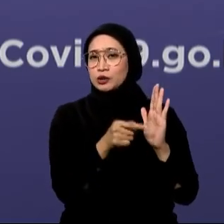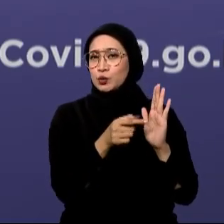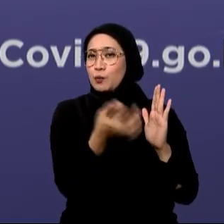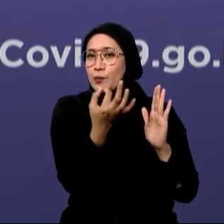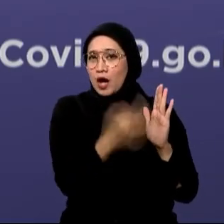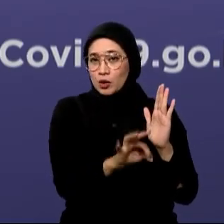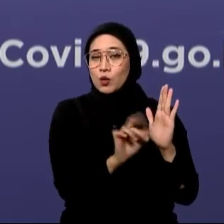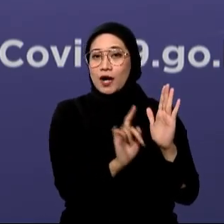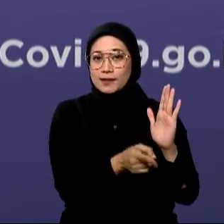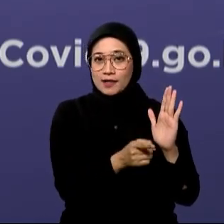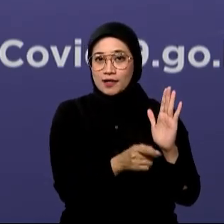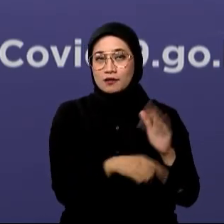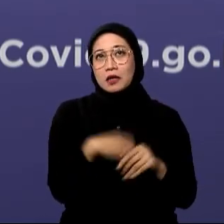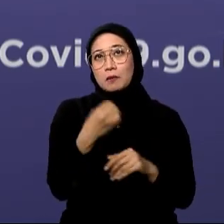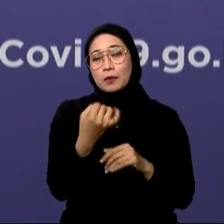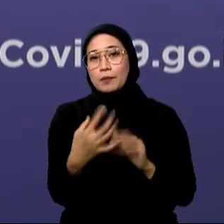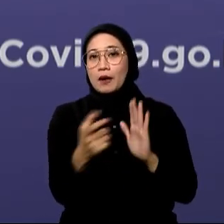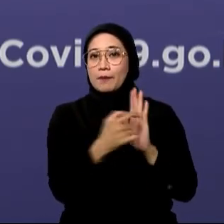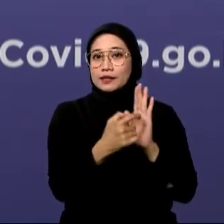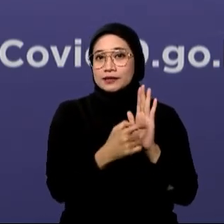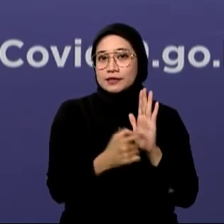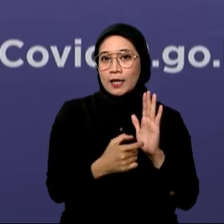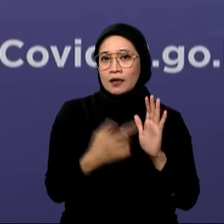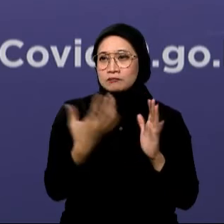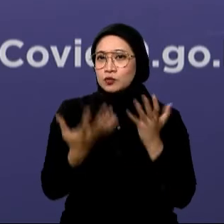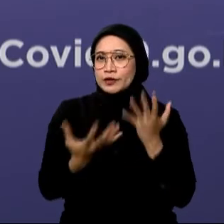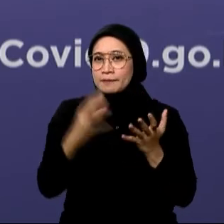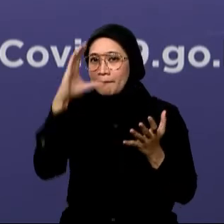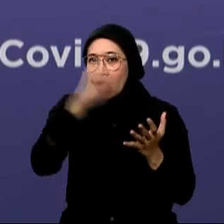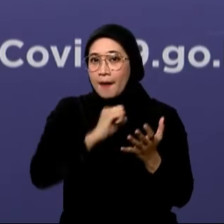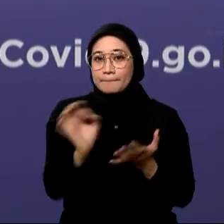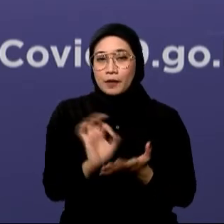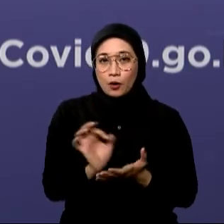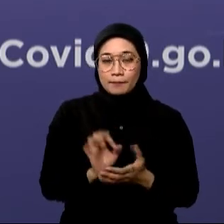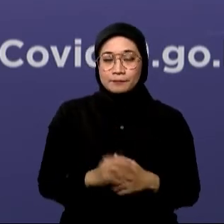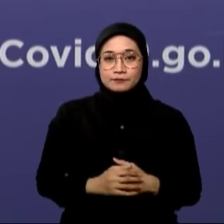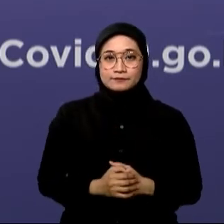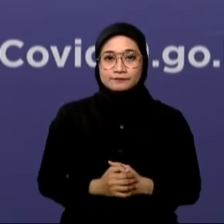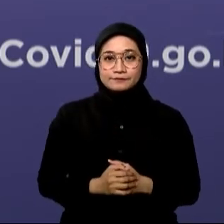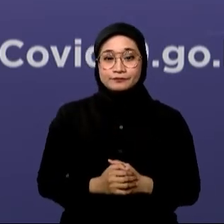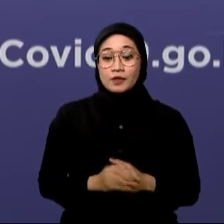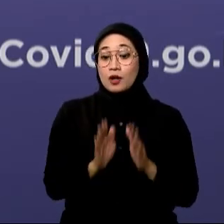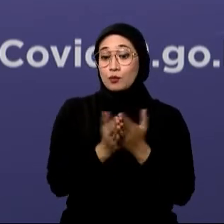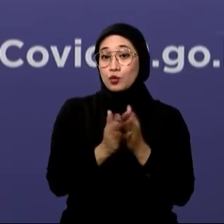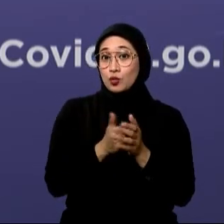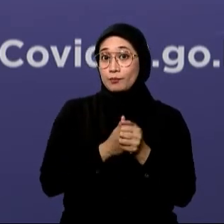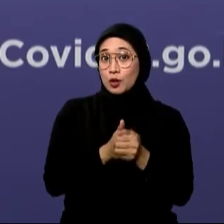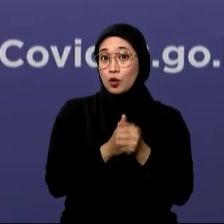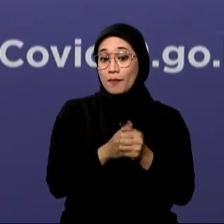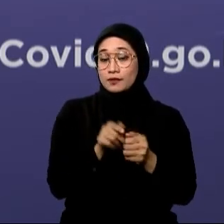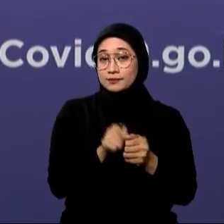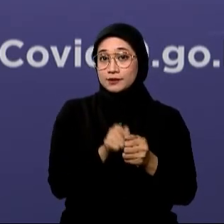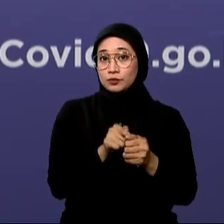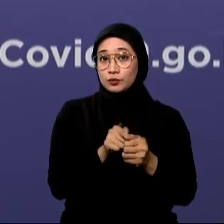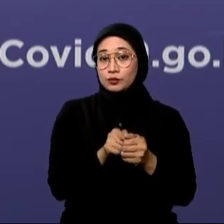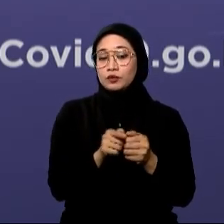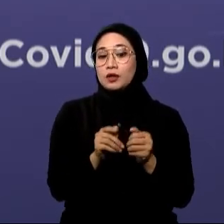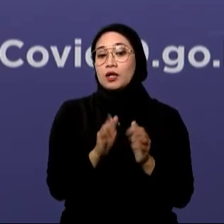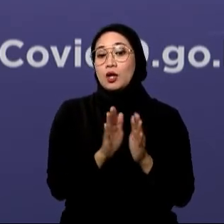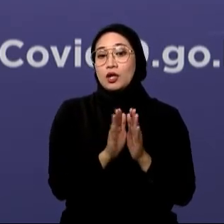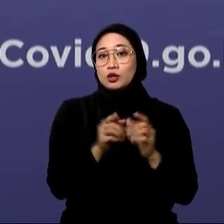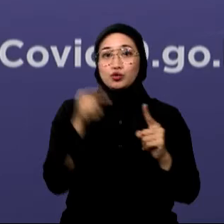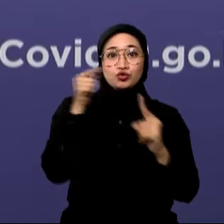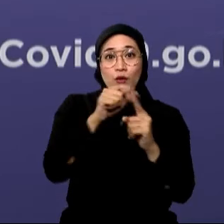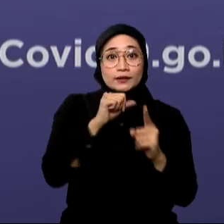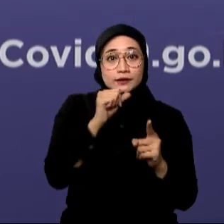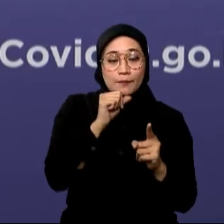baru, beberapa istilah masih belum dipahami. Saudara-saudara, buku pedoman ini adalah pedoman untuk tenaga